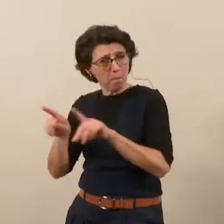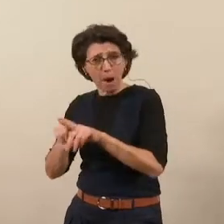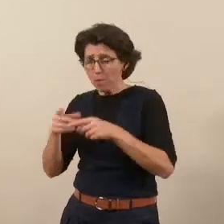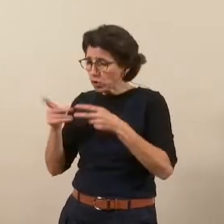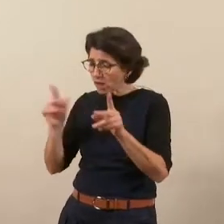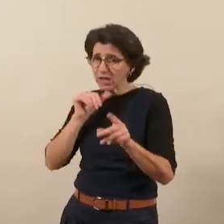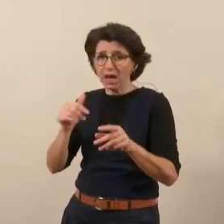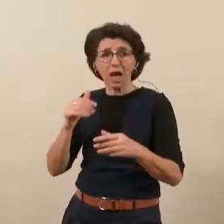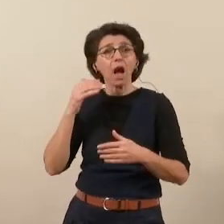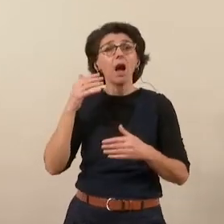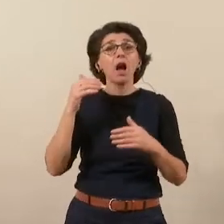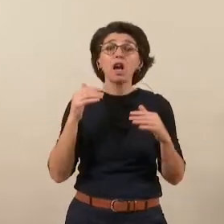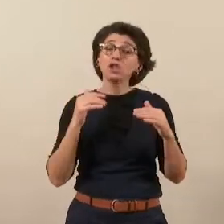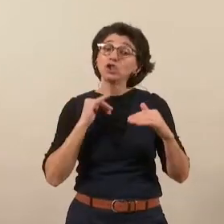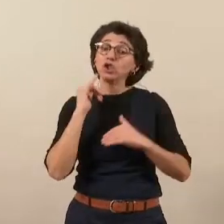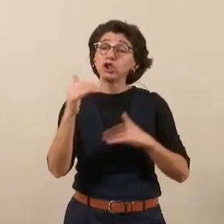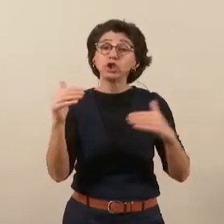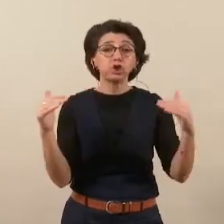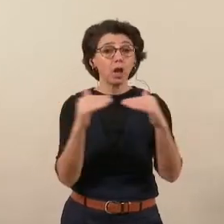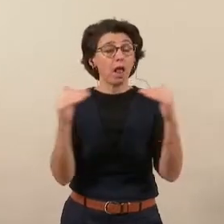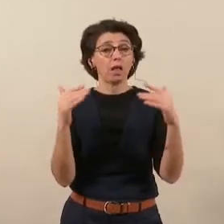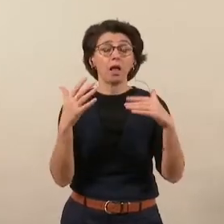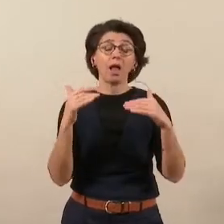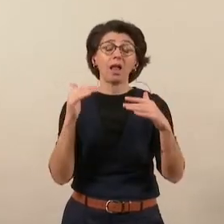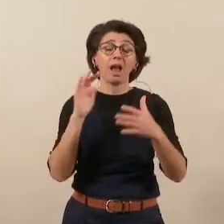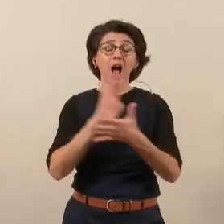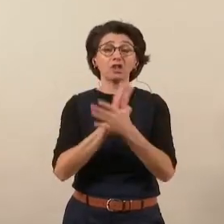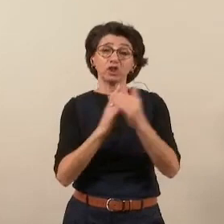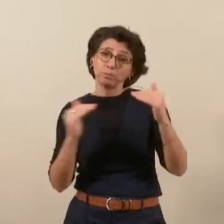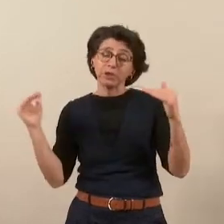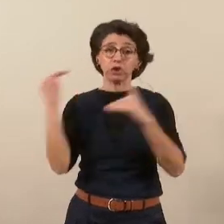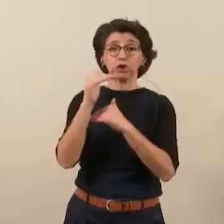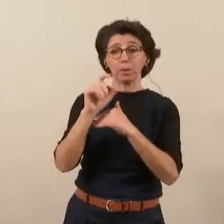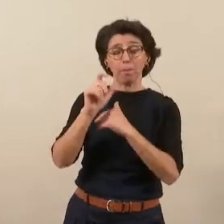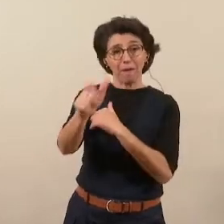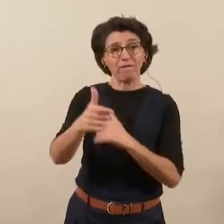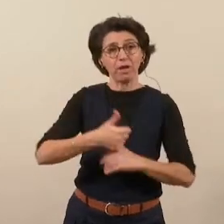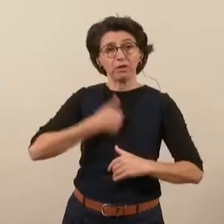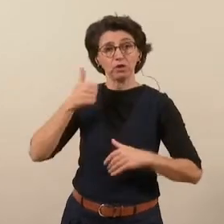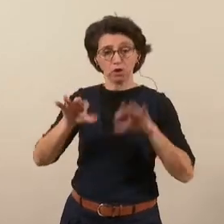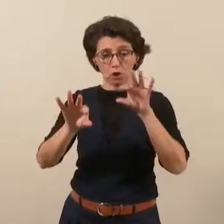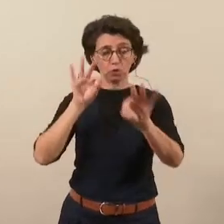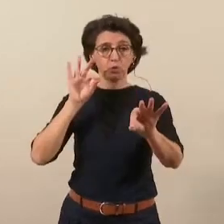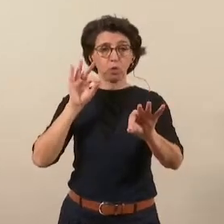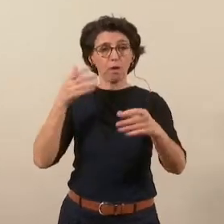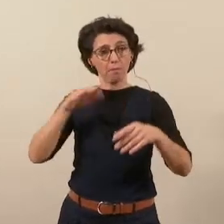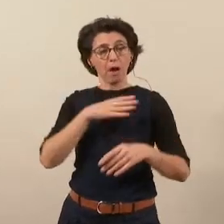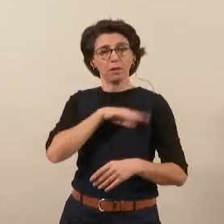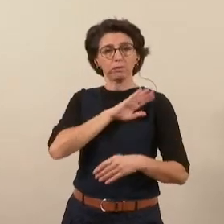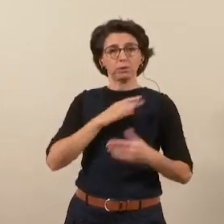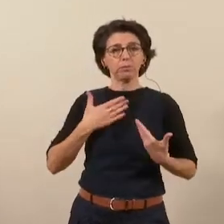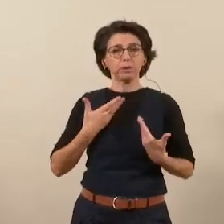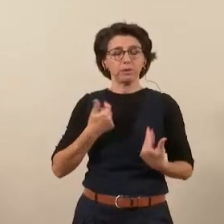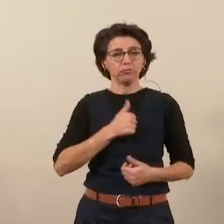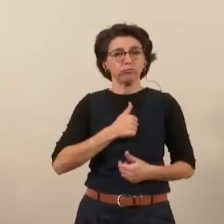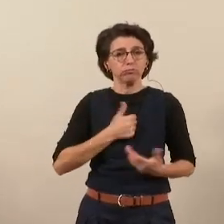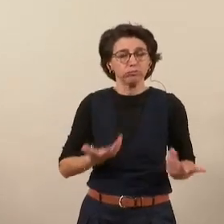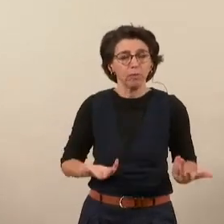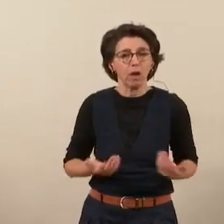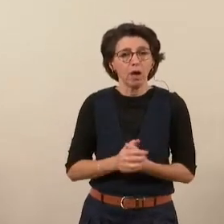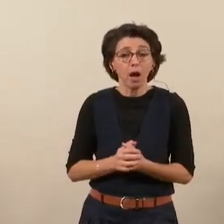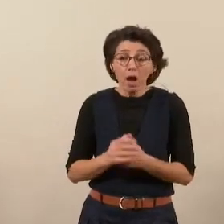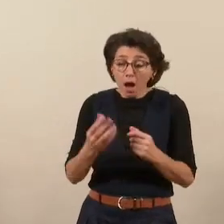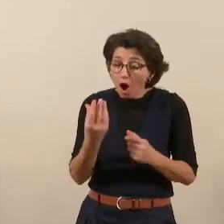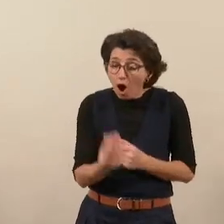soient des choix qu'ils puissent ensuite assumer en toute responsabilité. Cette formation qui